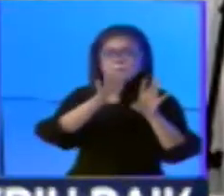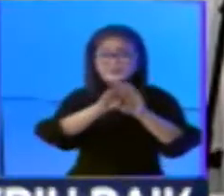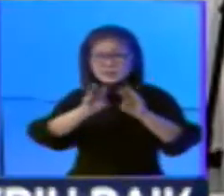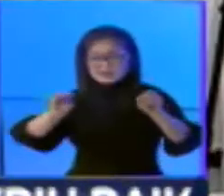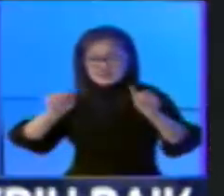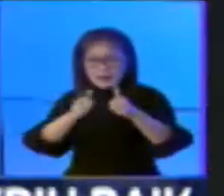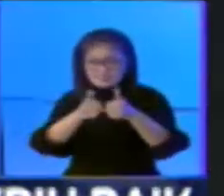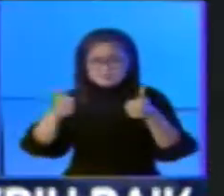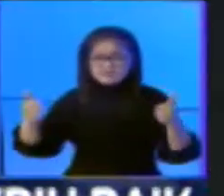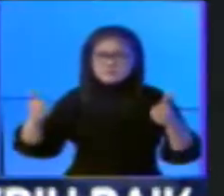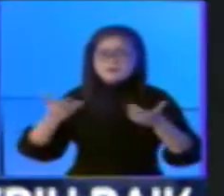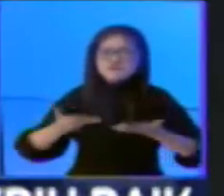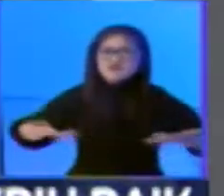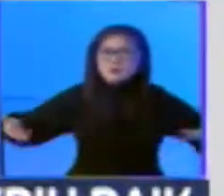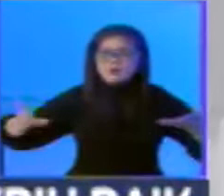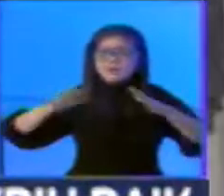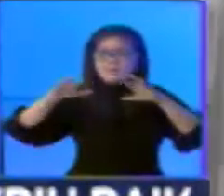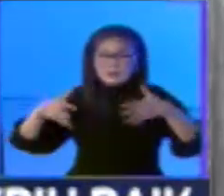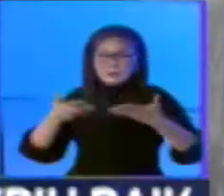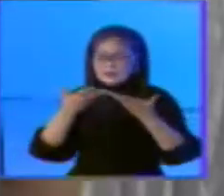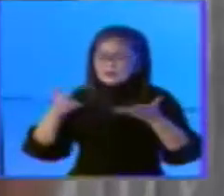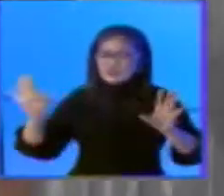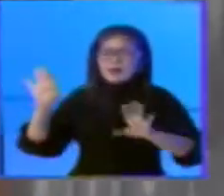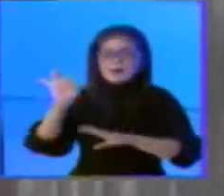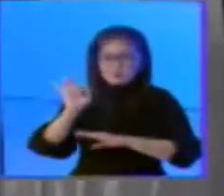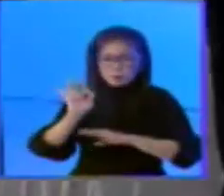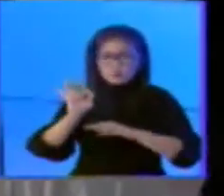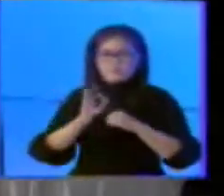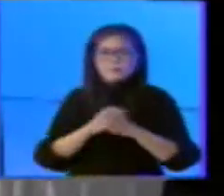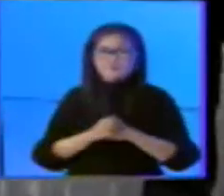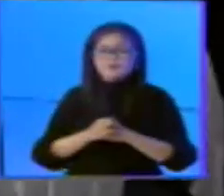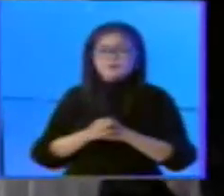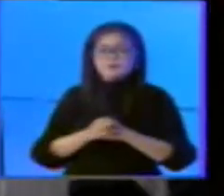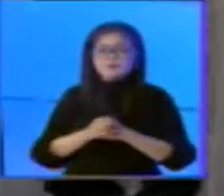meski pandemi COVID-19 belum sepenuhnya pulih. Tim Liputan iNews melaporkan.